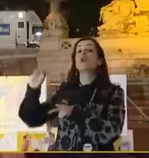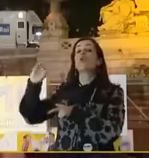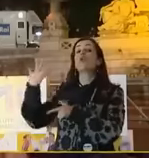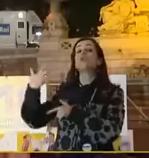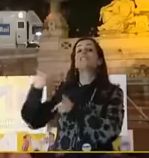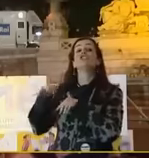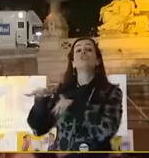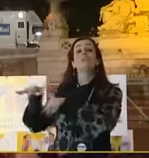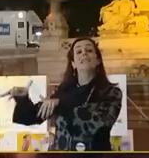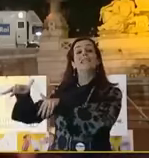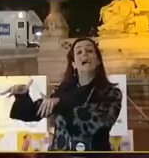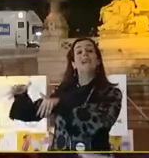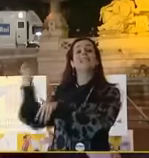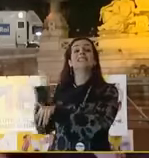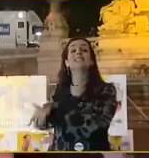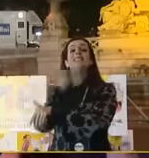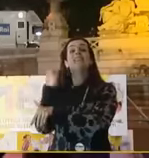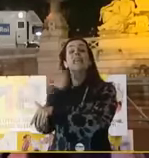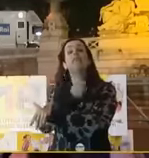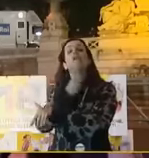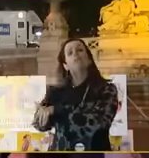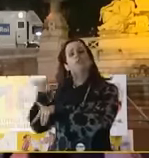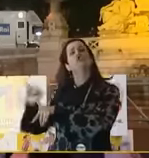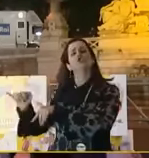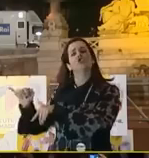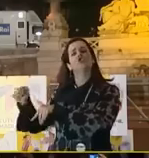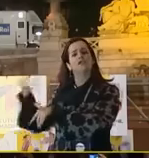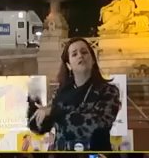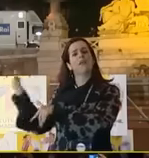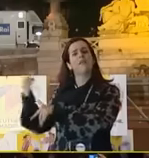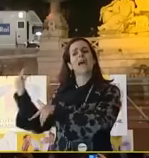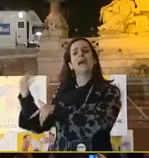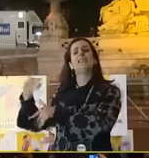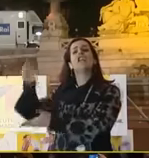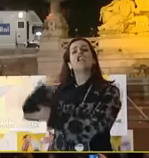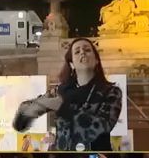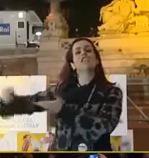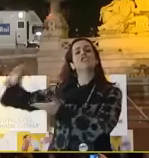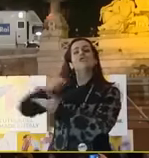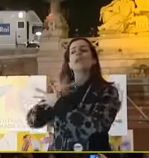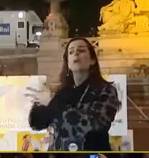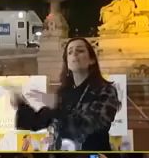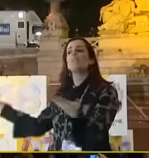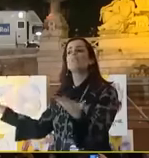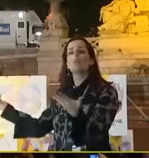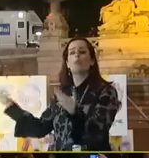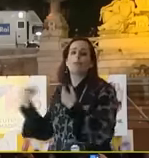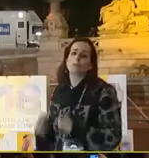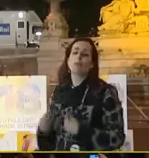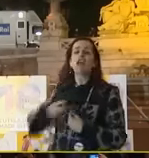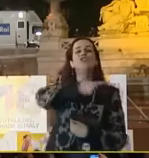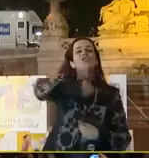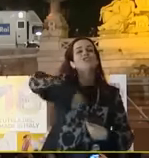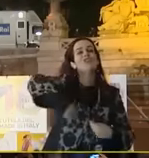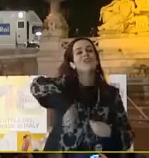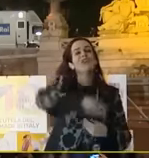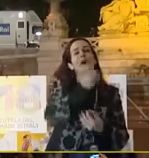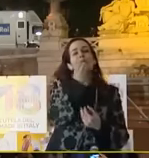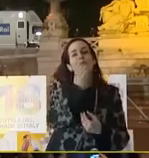sanità pubblica, la scuola pubblica, e noi la cancelleremo, la buona scuola, la cancelleremo.